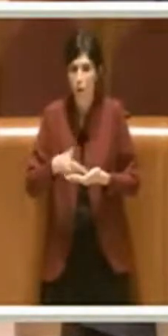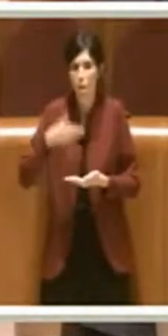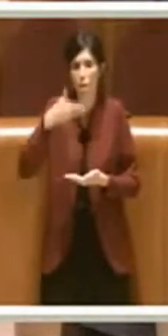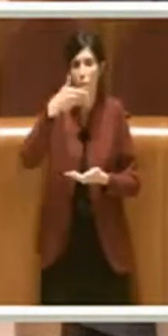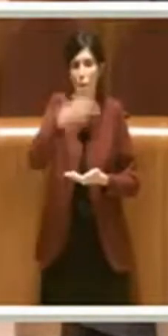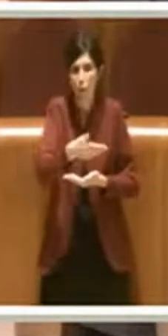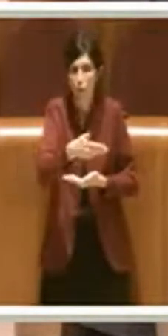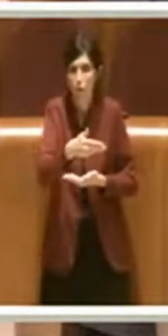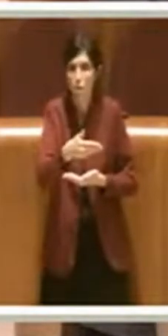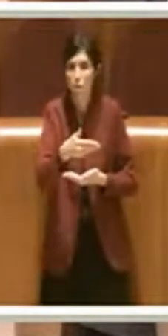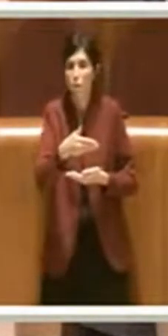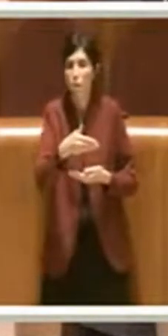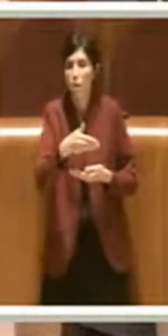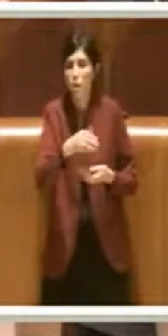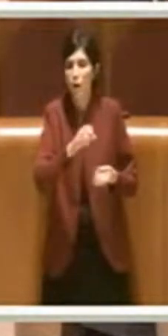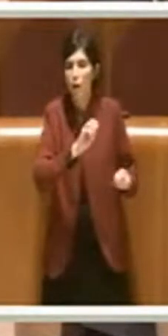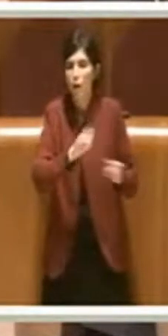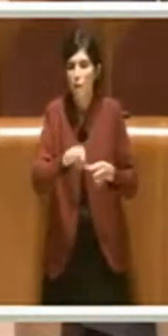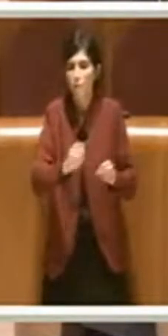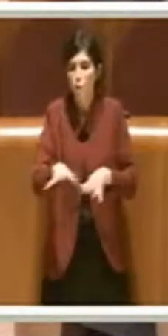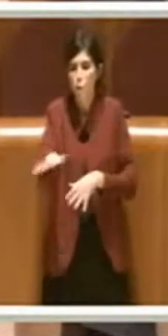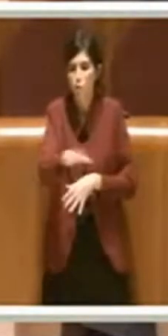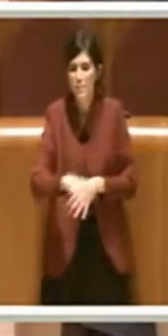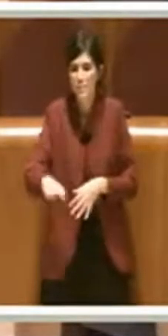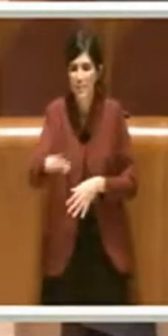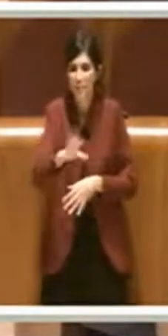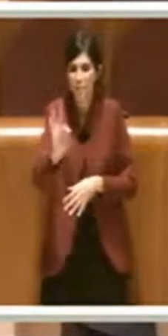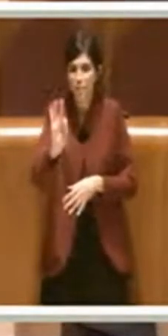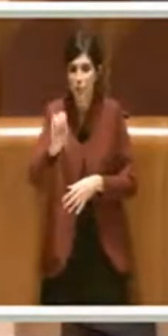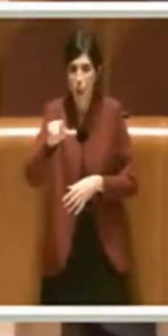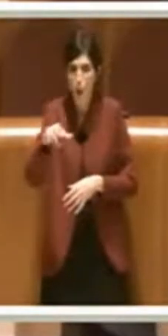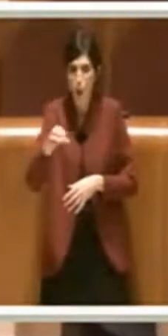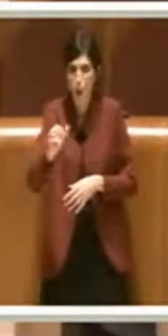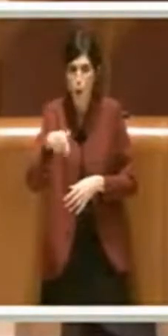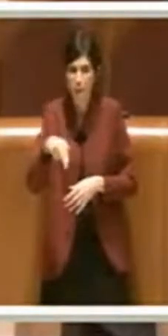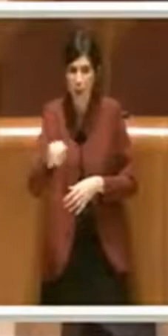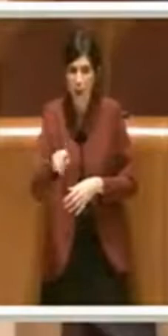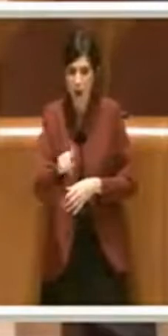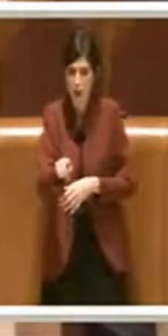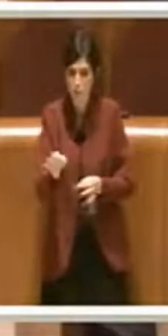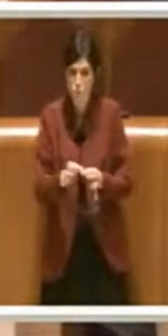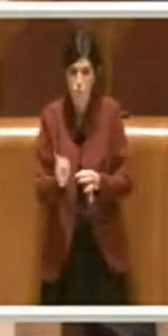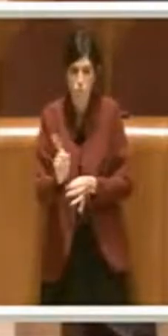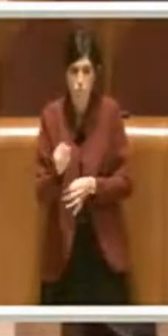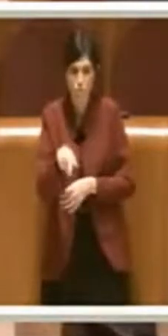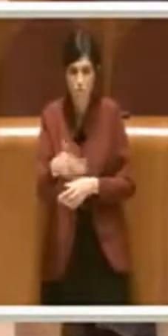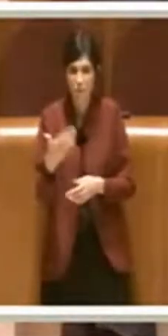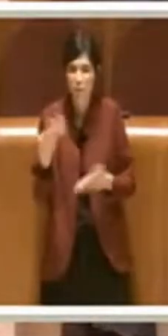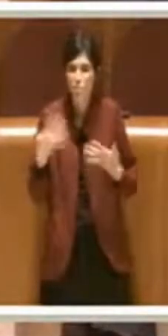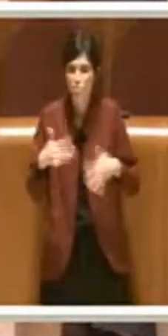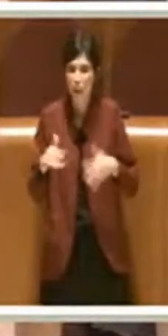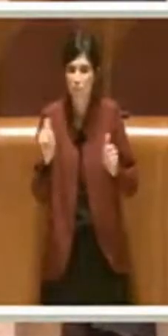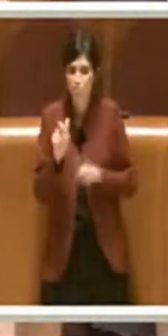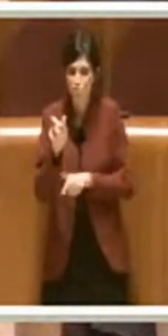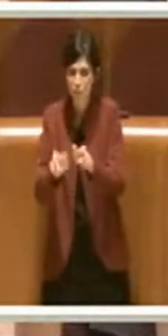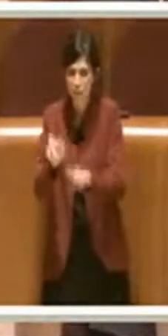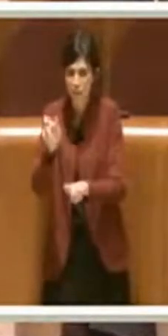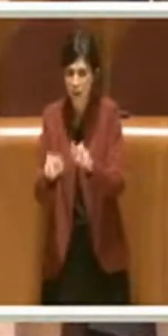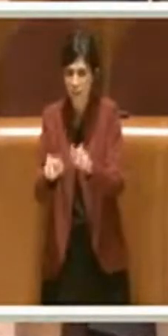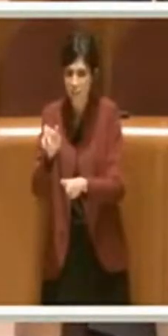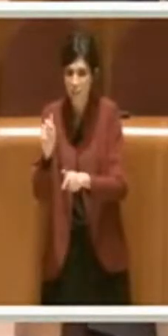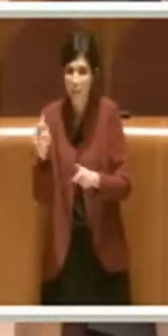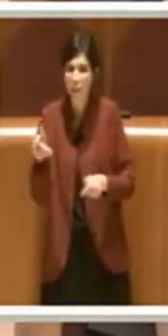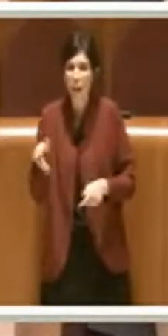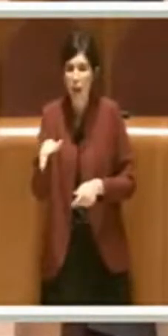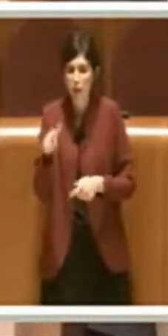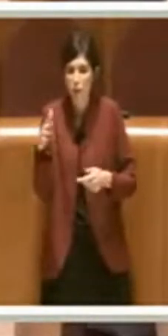portare rifiuti a Falcognana. Falcognana già paga, i cittadini di Falcognana pagano già un